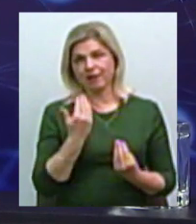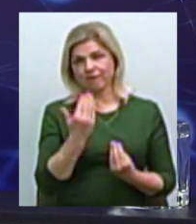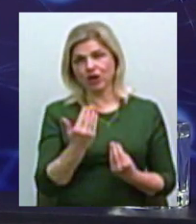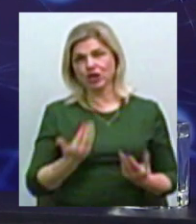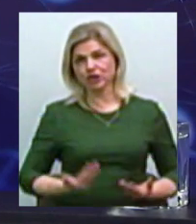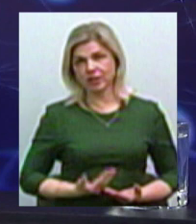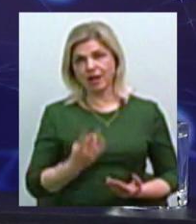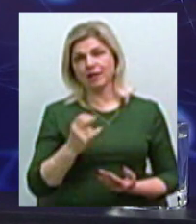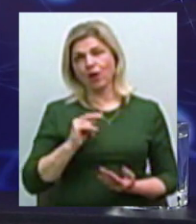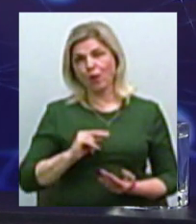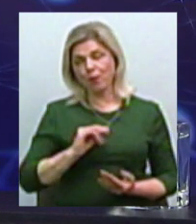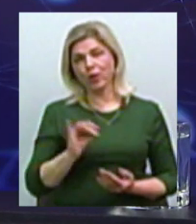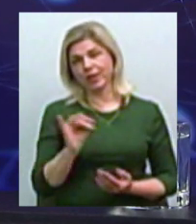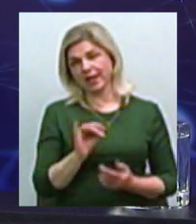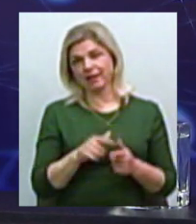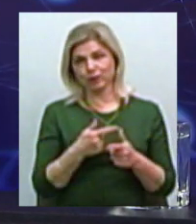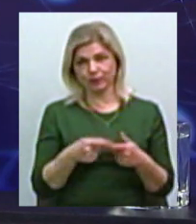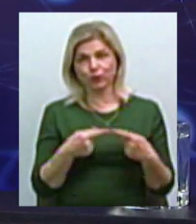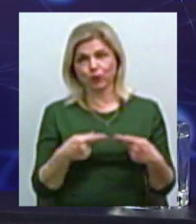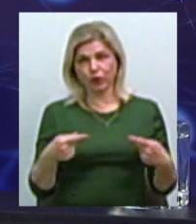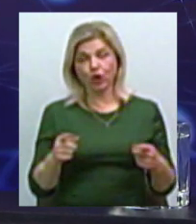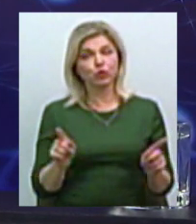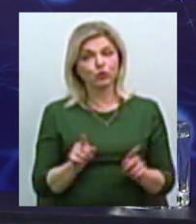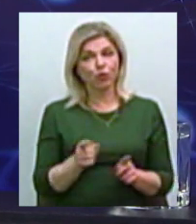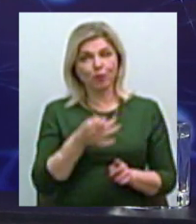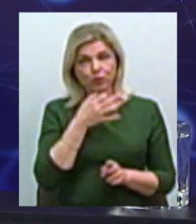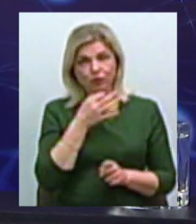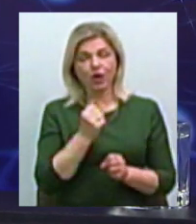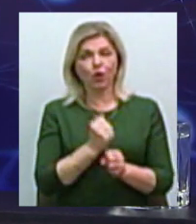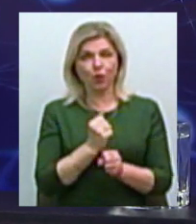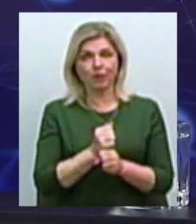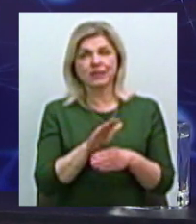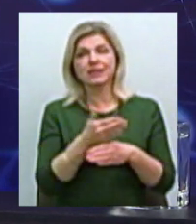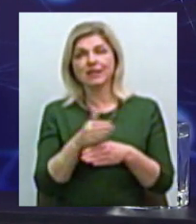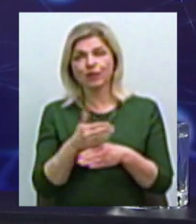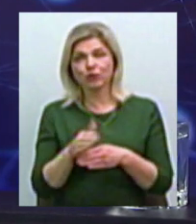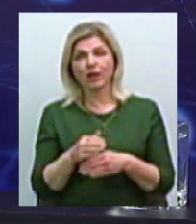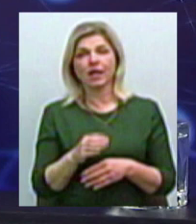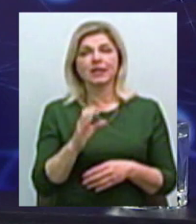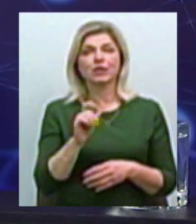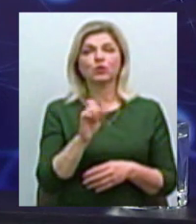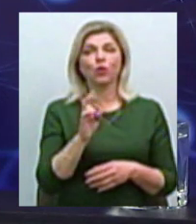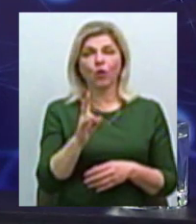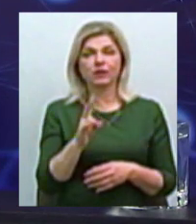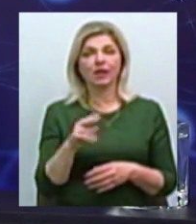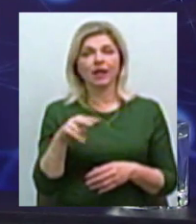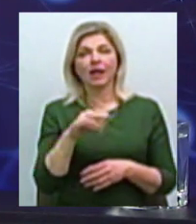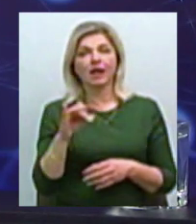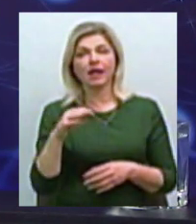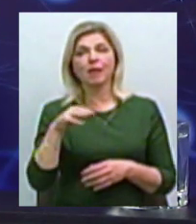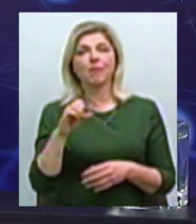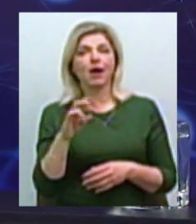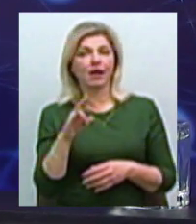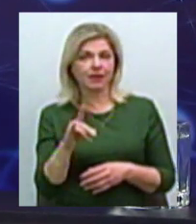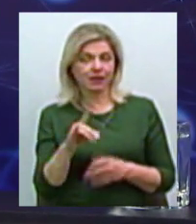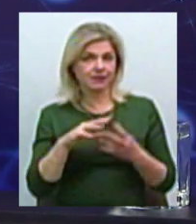там, чи ще щось таке. І якщо сподобається, можливо, робити цикли, сезони, сезон Лиманівської, села